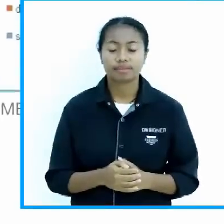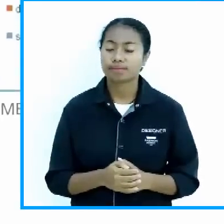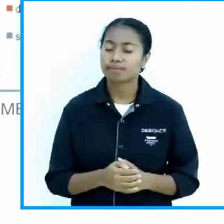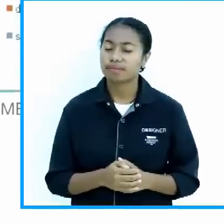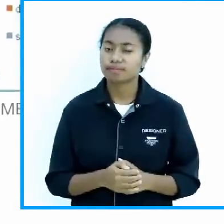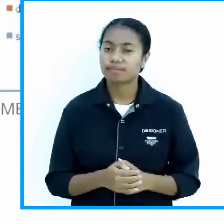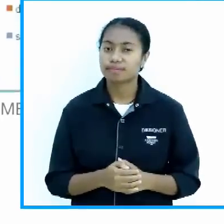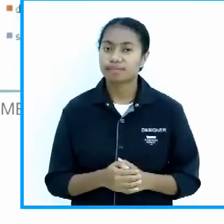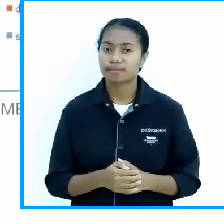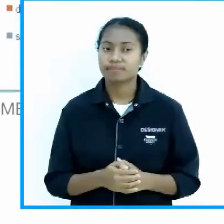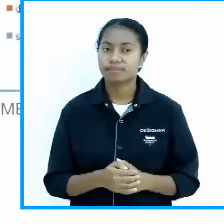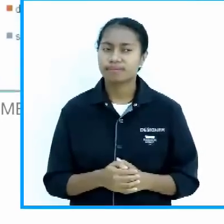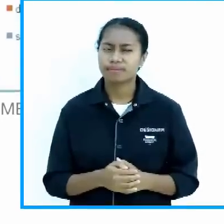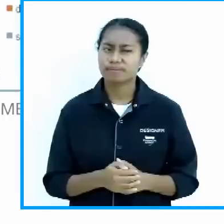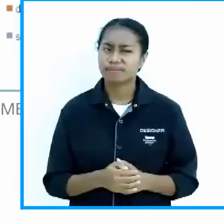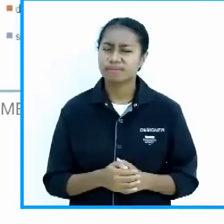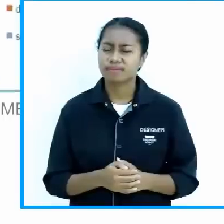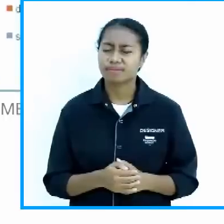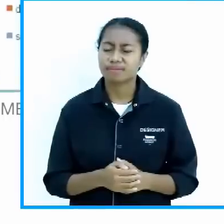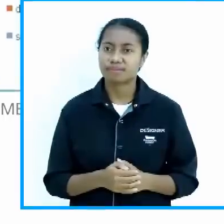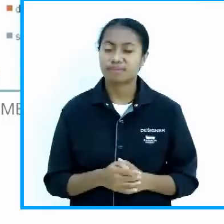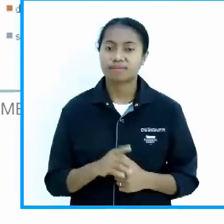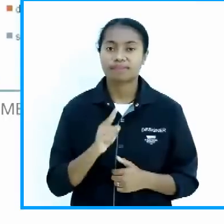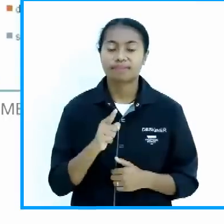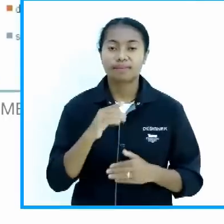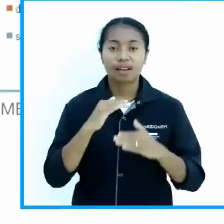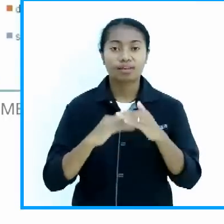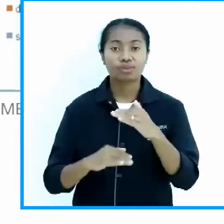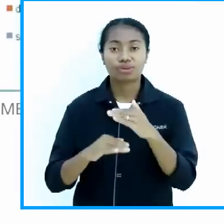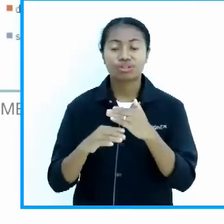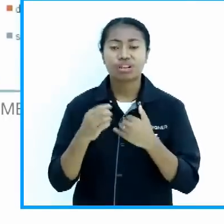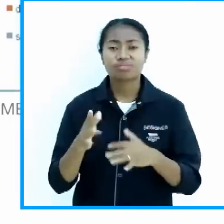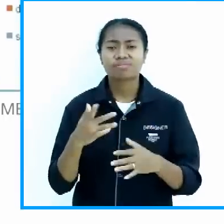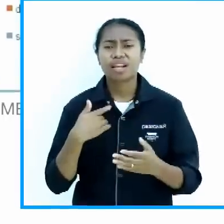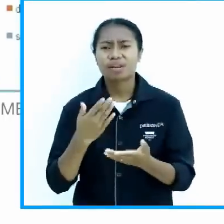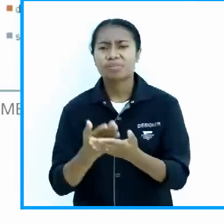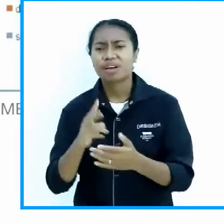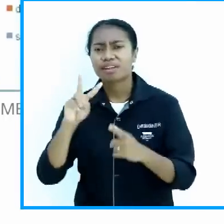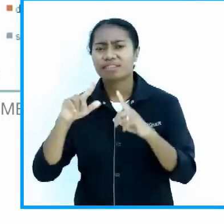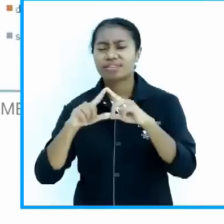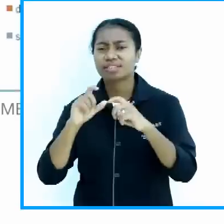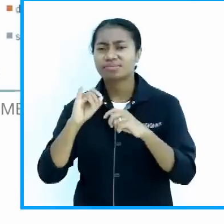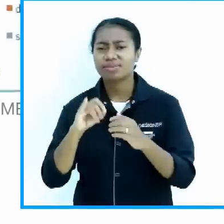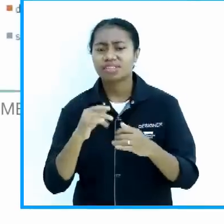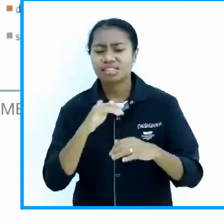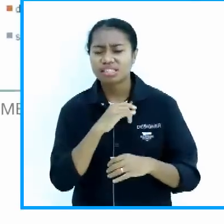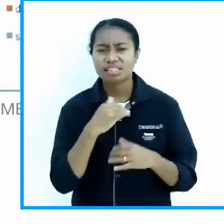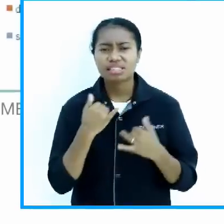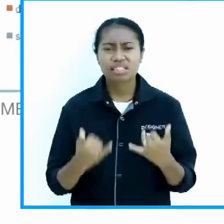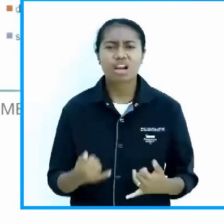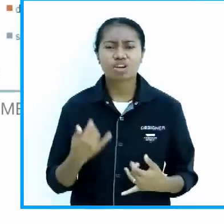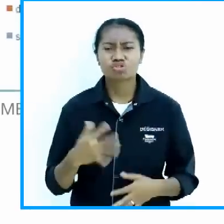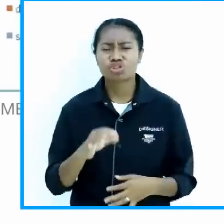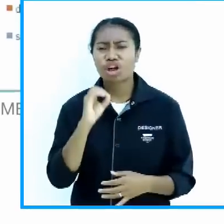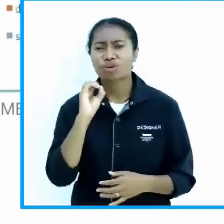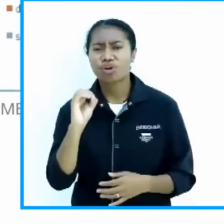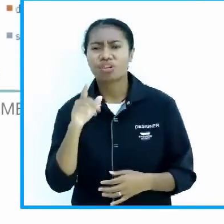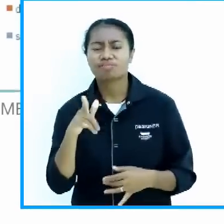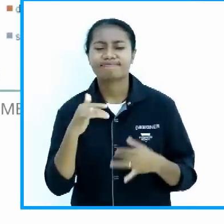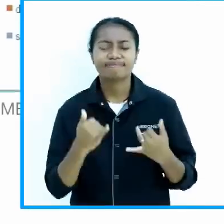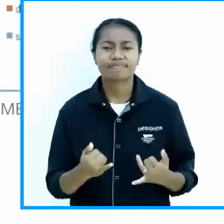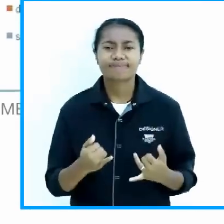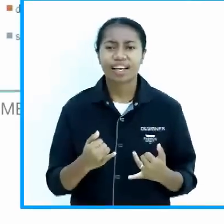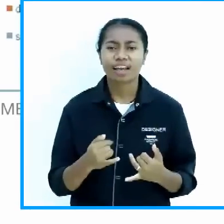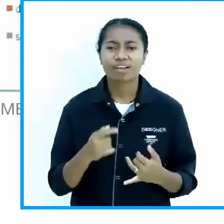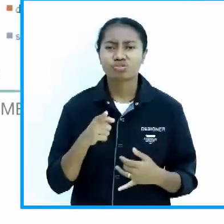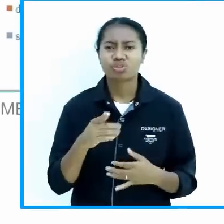tahun 1700-an, sekarang penyakit itu sudah 0 kasus. Kasus terakhir tahun 1900. Berarti berhasil dieradikasi